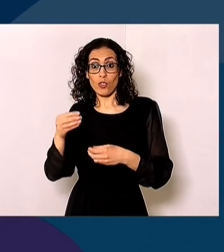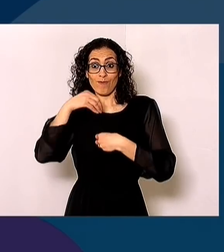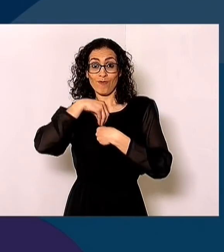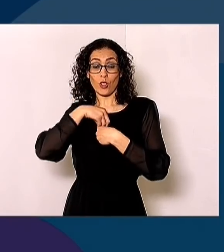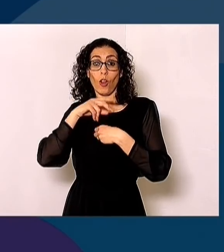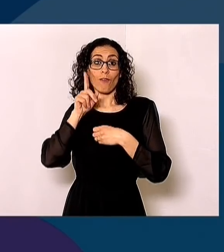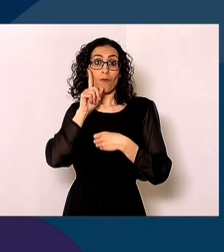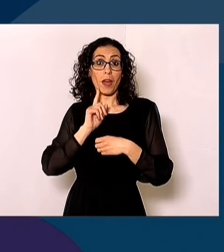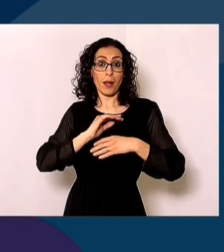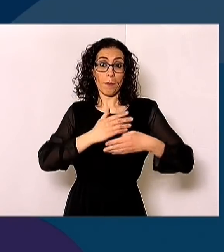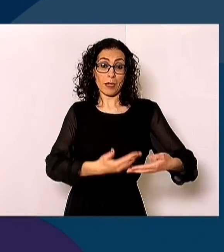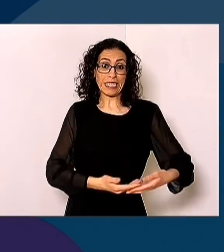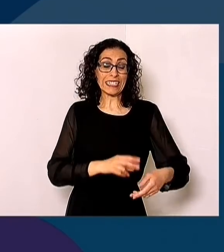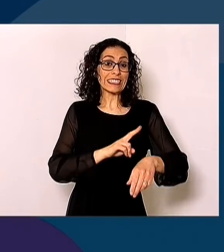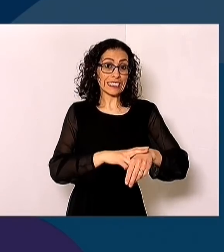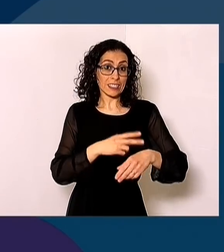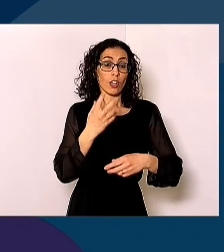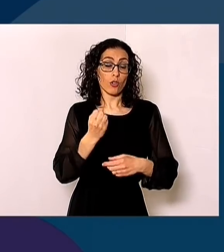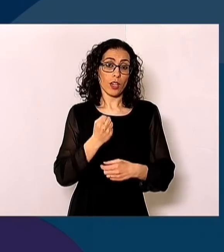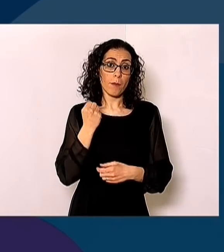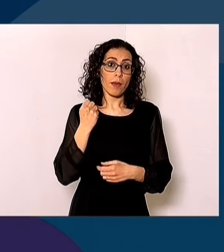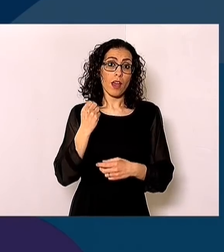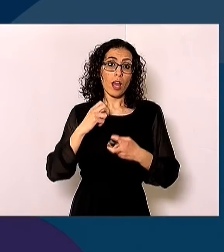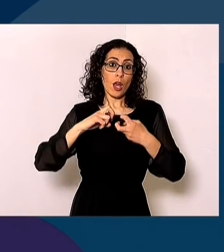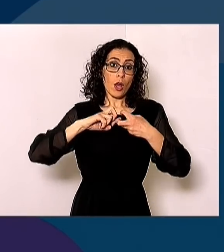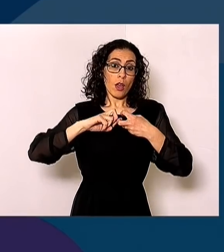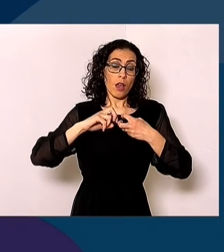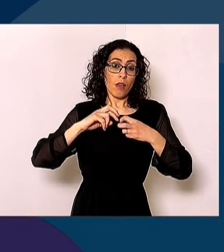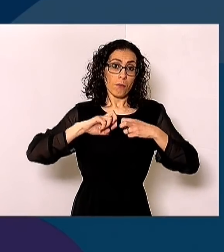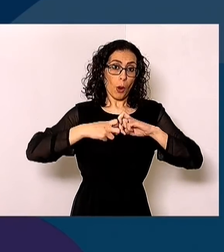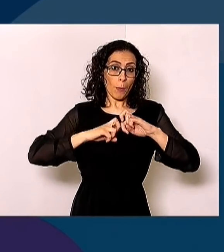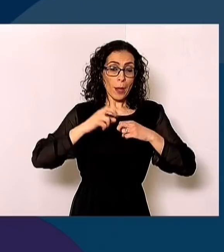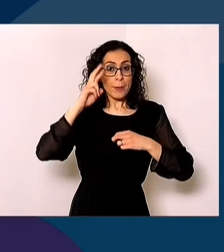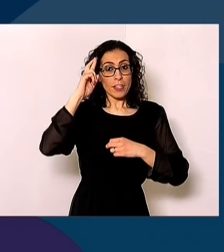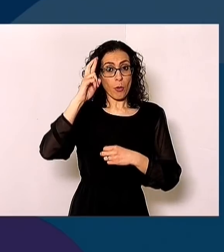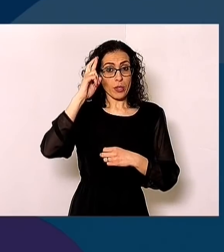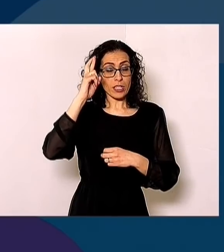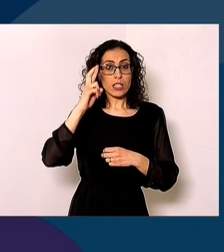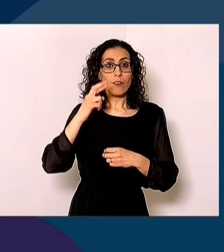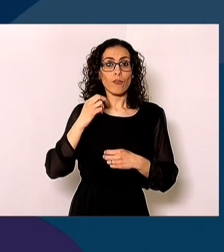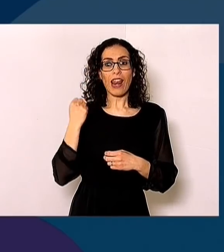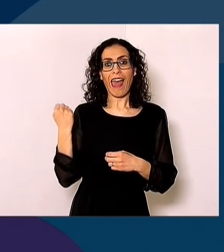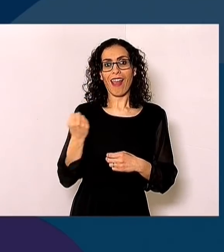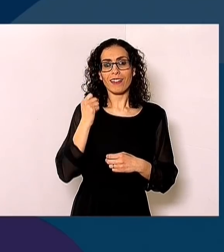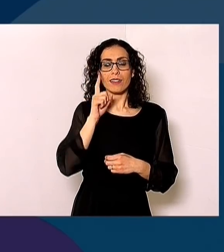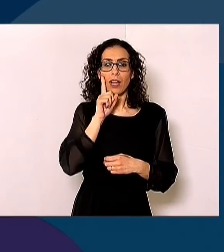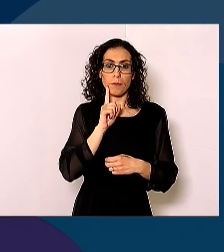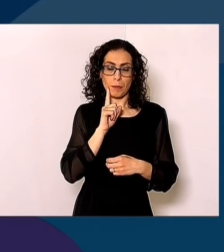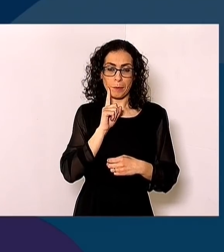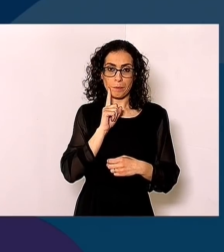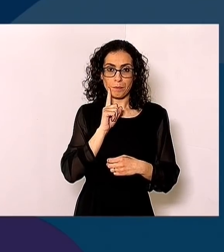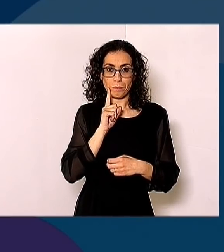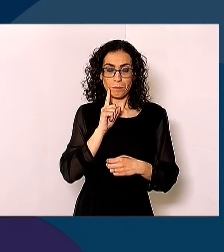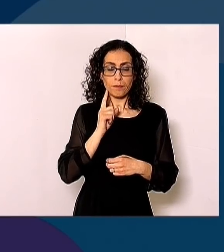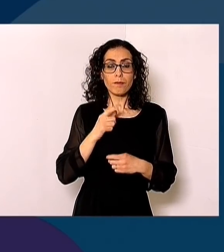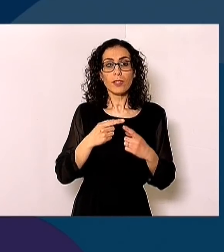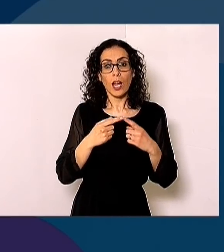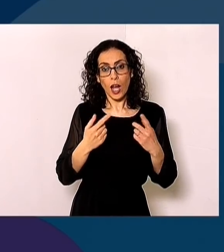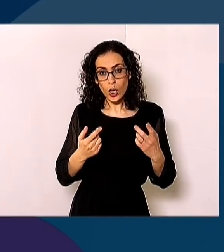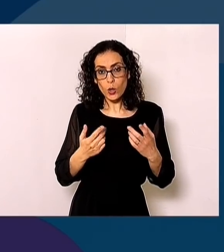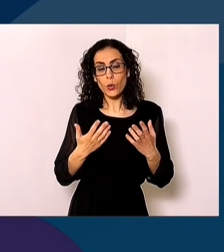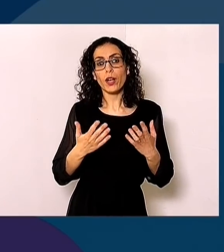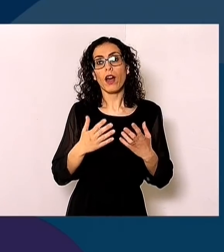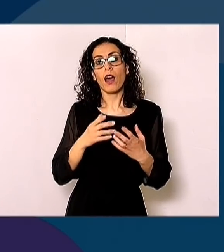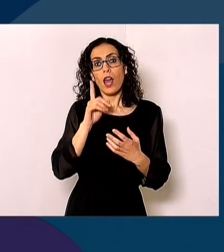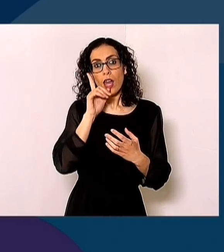jkun hemm xi hazards fuq is-saħħa tal-om. Allura aħna hawnhekk qegħdin nieħdu l-precautionary measure li anke nisa